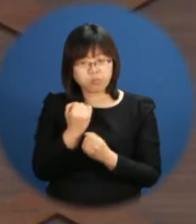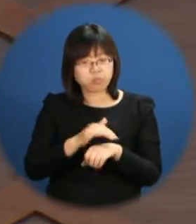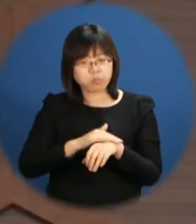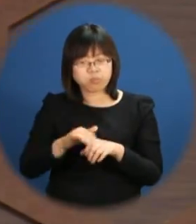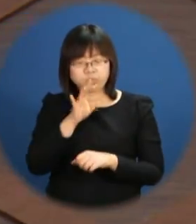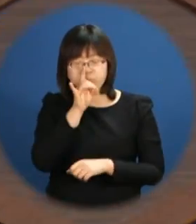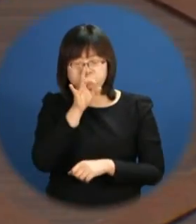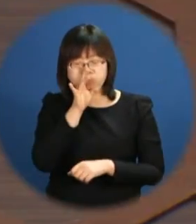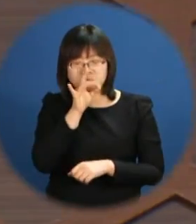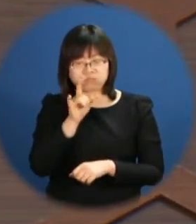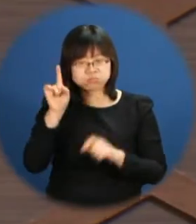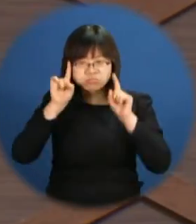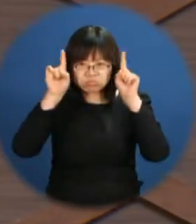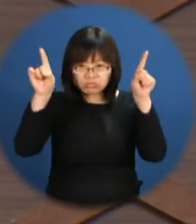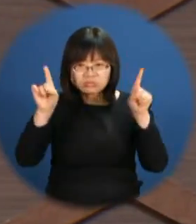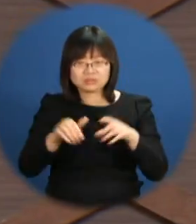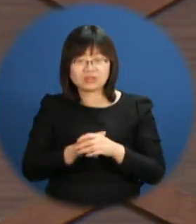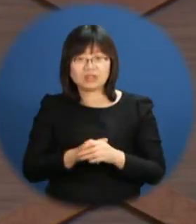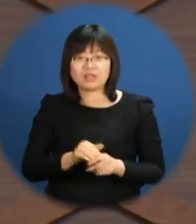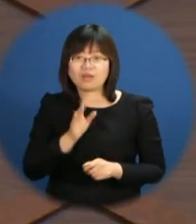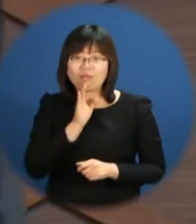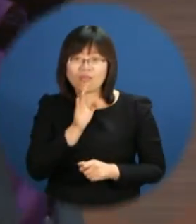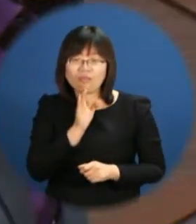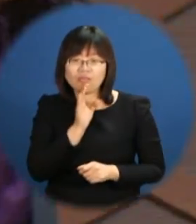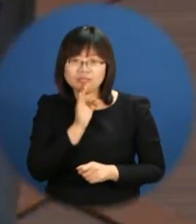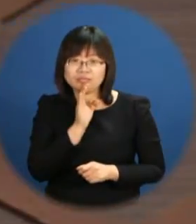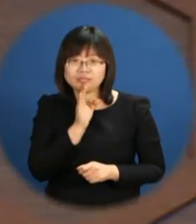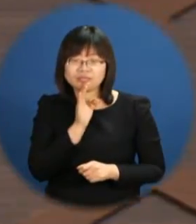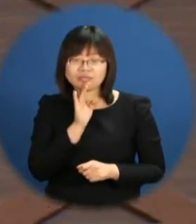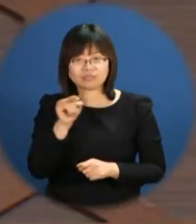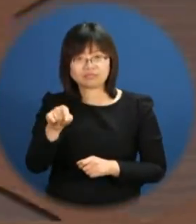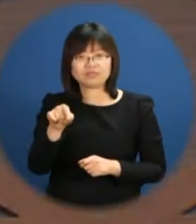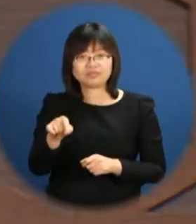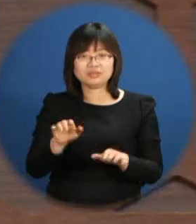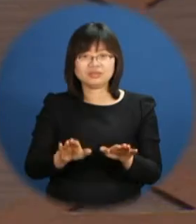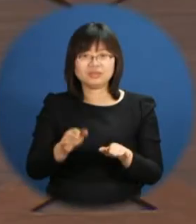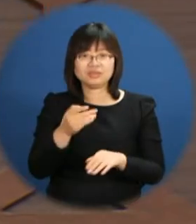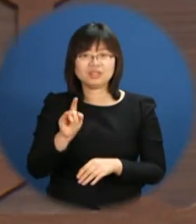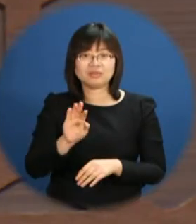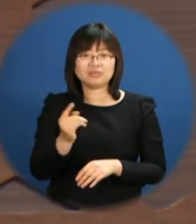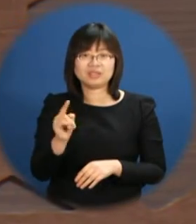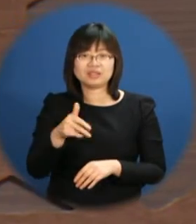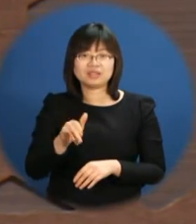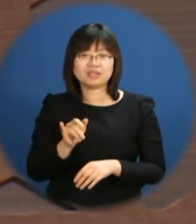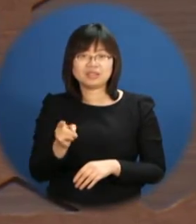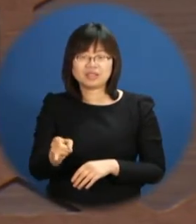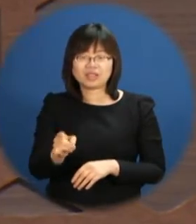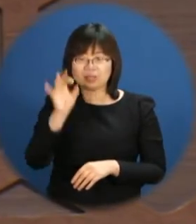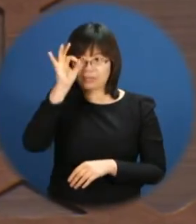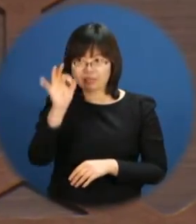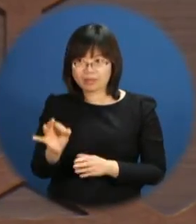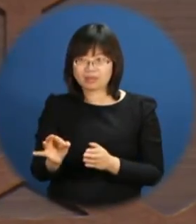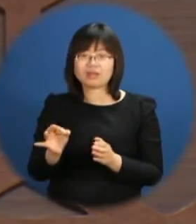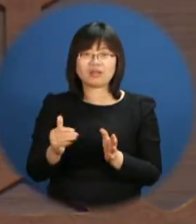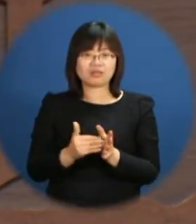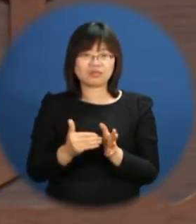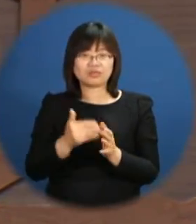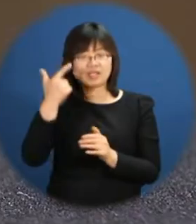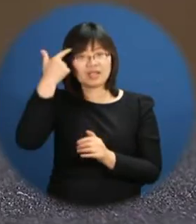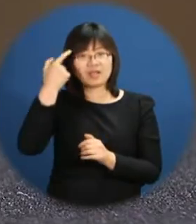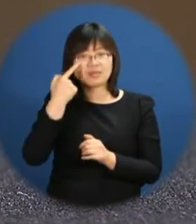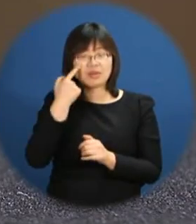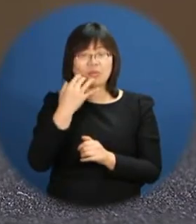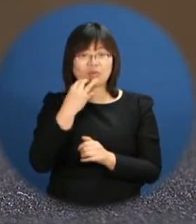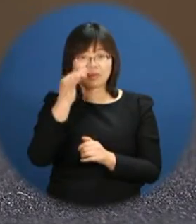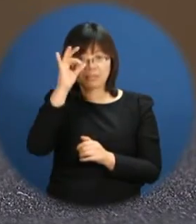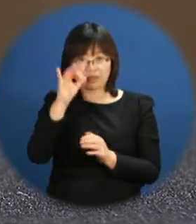되고 이게 정말 ea 거리 인재 라바 지애가 봤다 고 생각해 보세요 물론